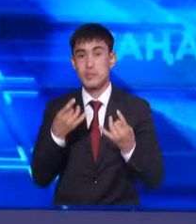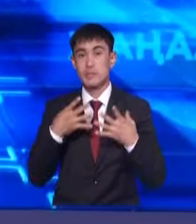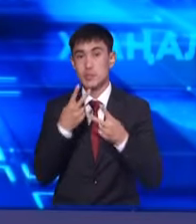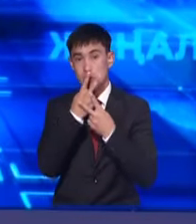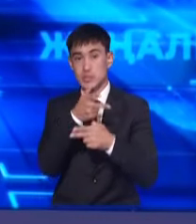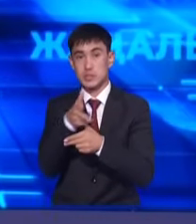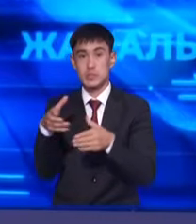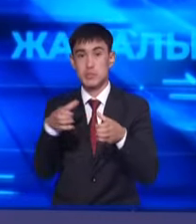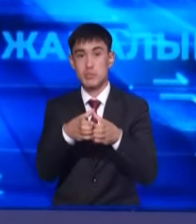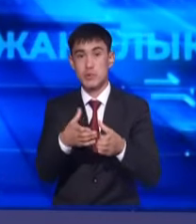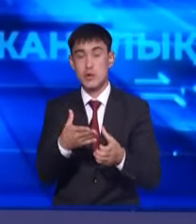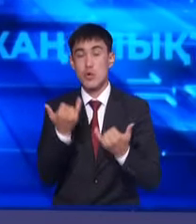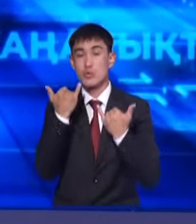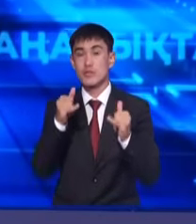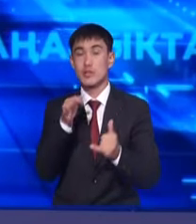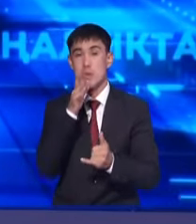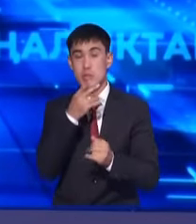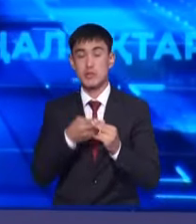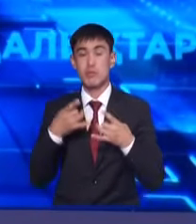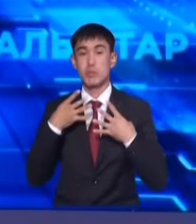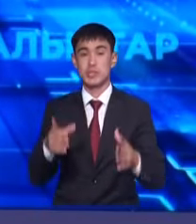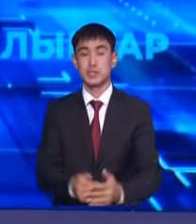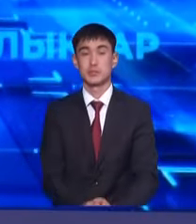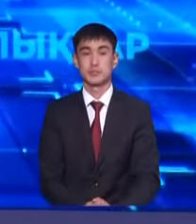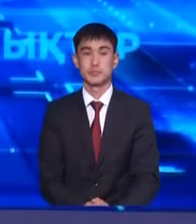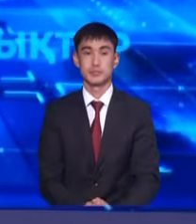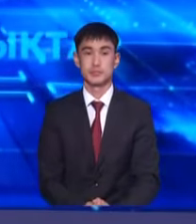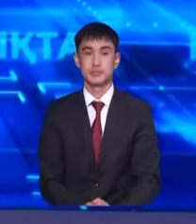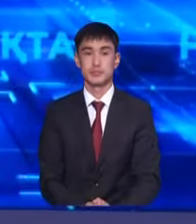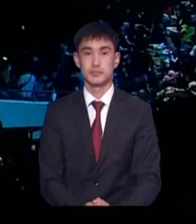и запечатлела самые захватывающие моменты этого уникального праздника.